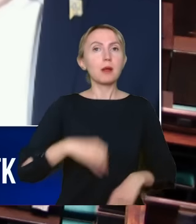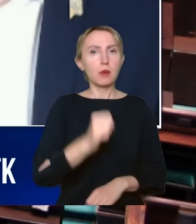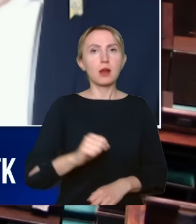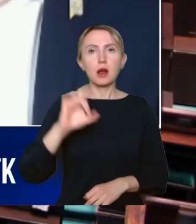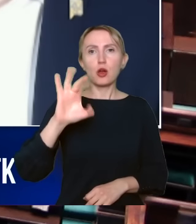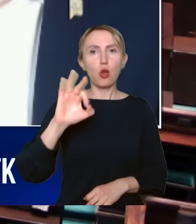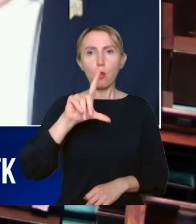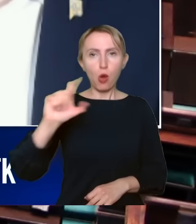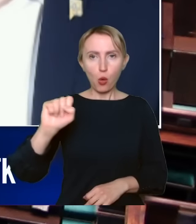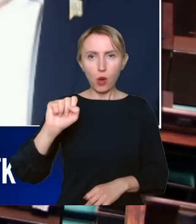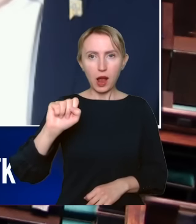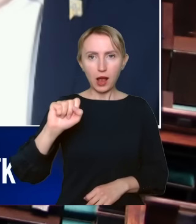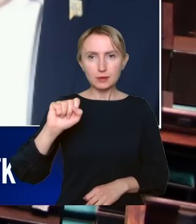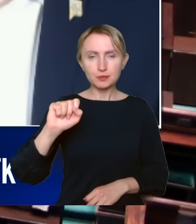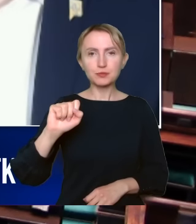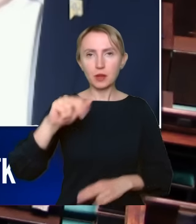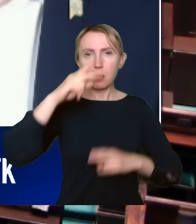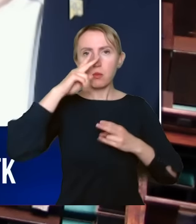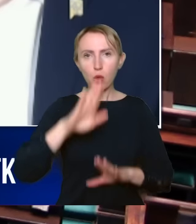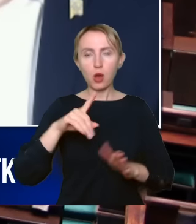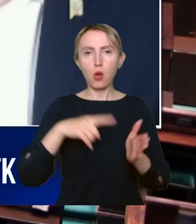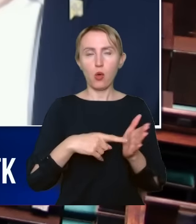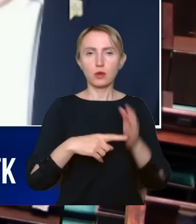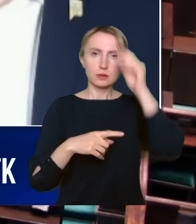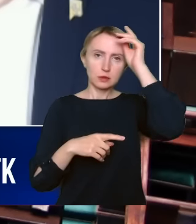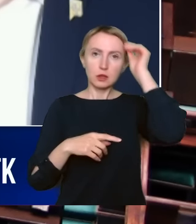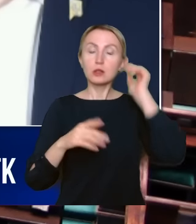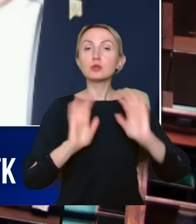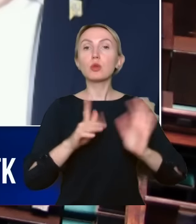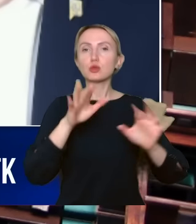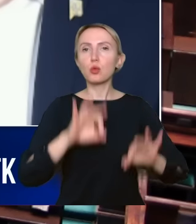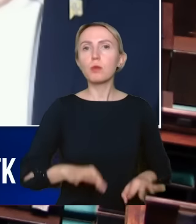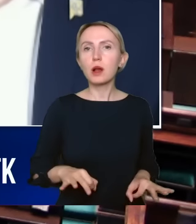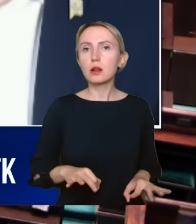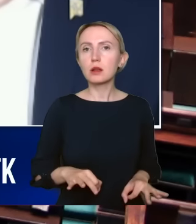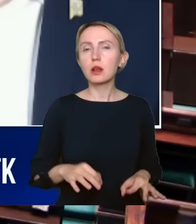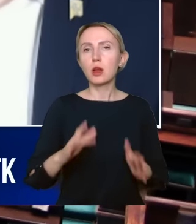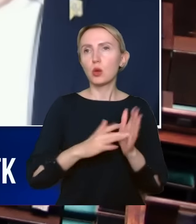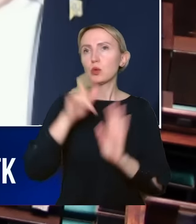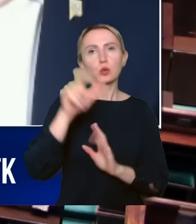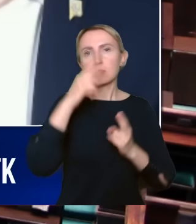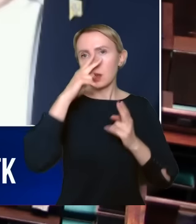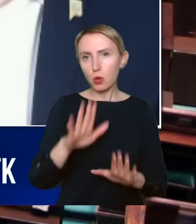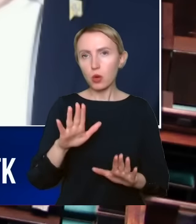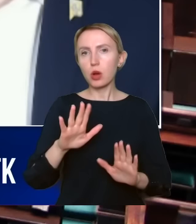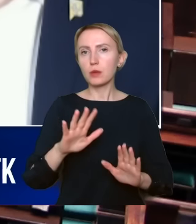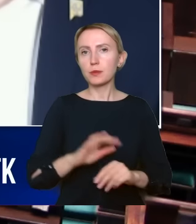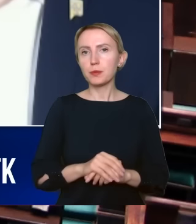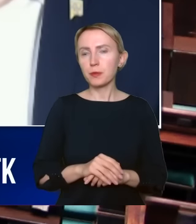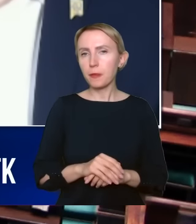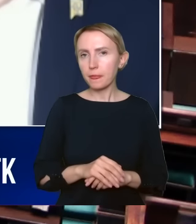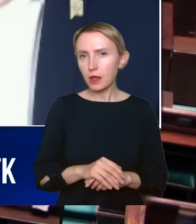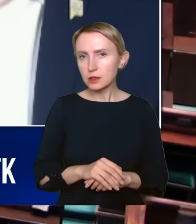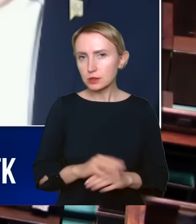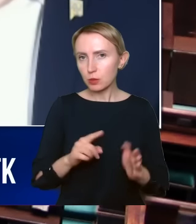Gomoła wskazał taką drogę, której jednak pan premier Donald Tusk nie wskazuje. To znaczy, żeby to było